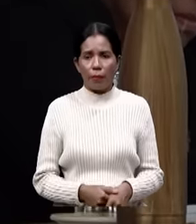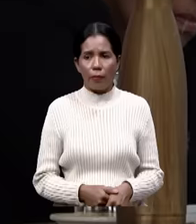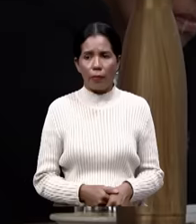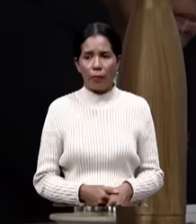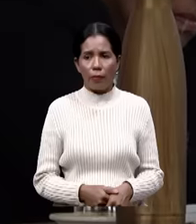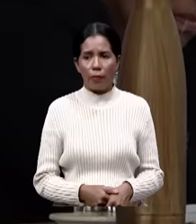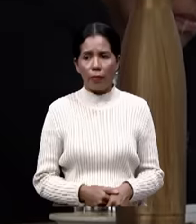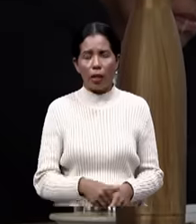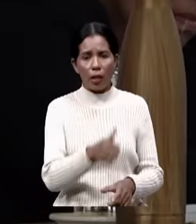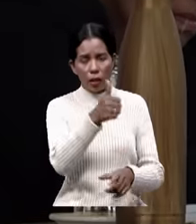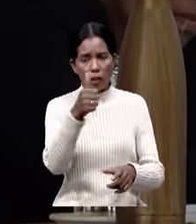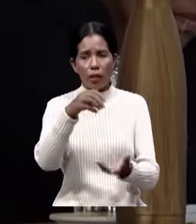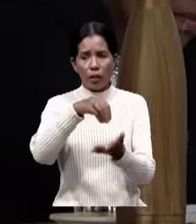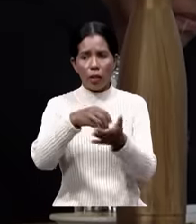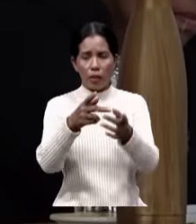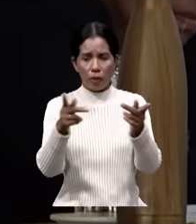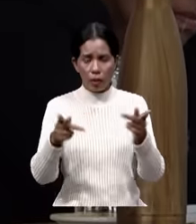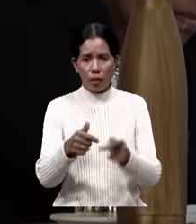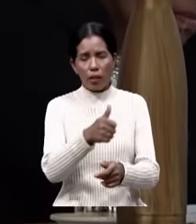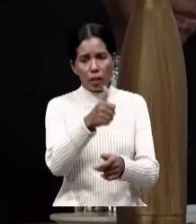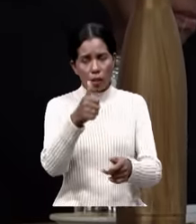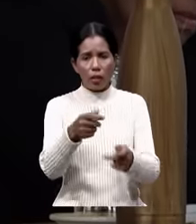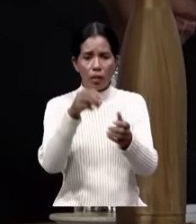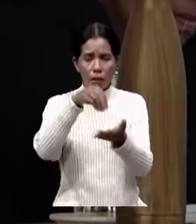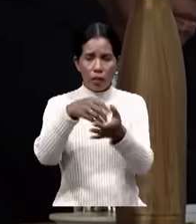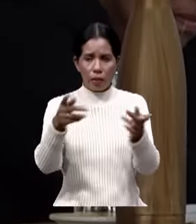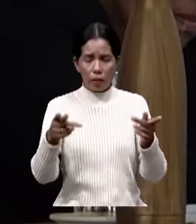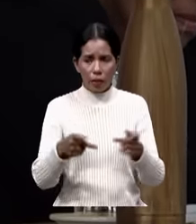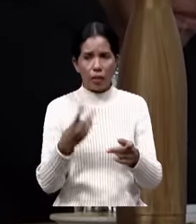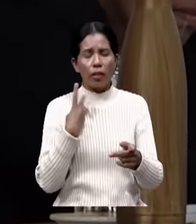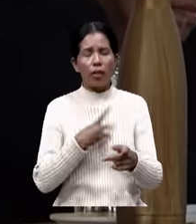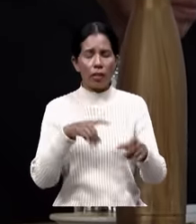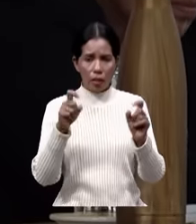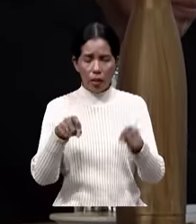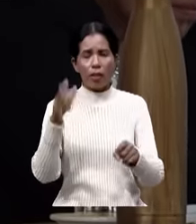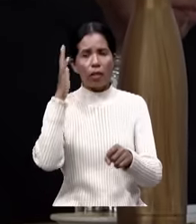ide-ide yang ini dipakai, ide-ide yang harus dipakai. Rekonyesa tak rekonyesa.